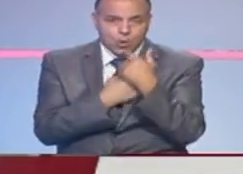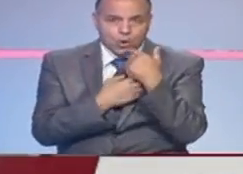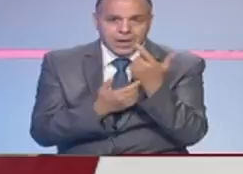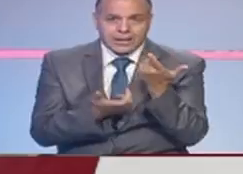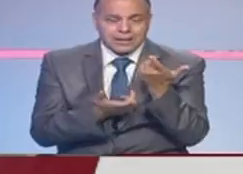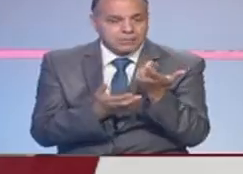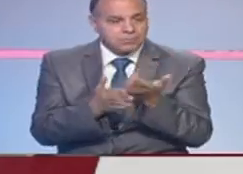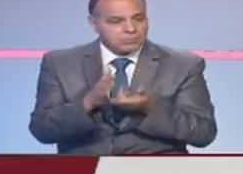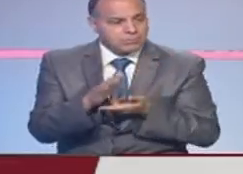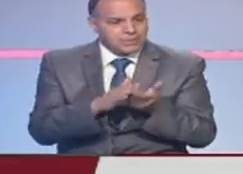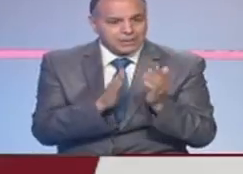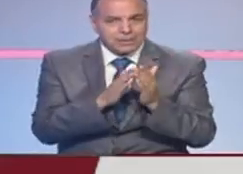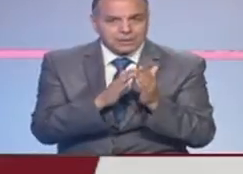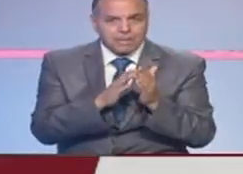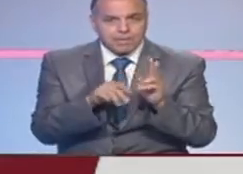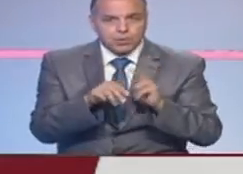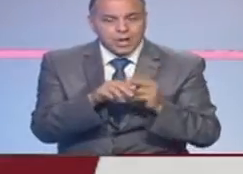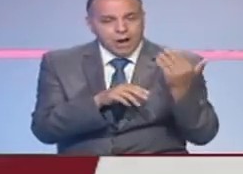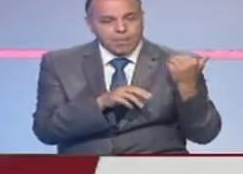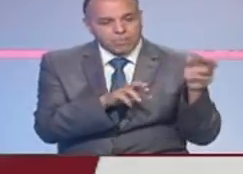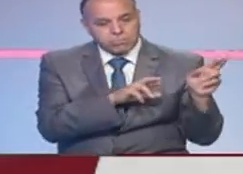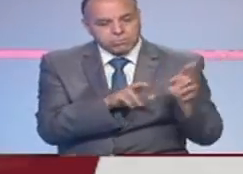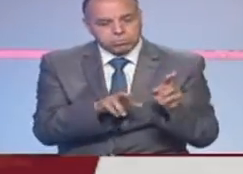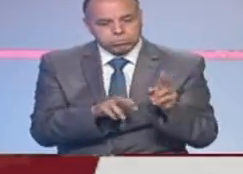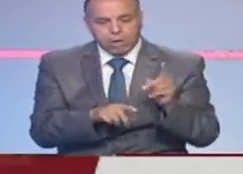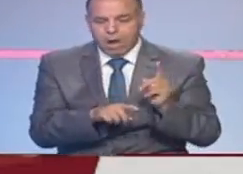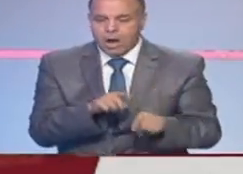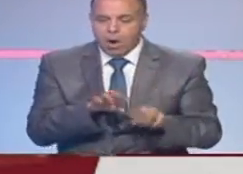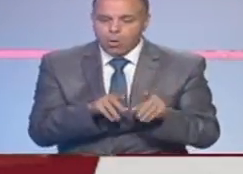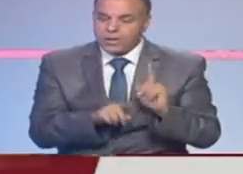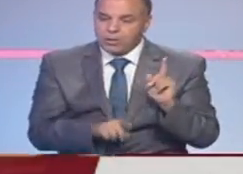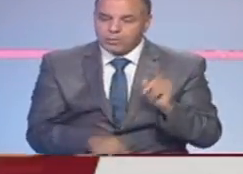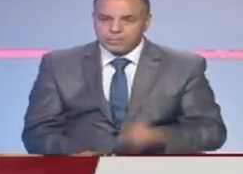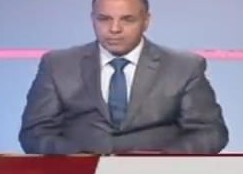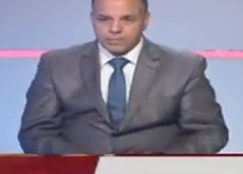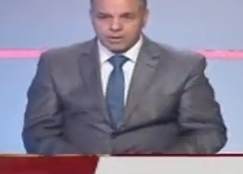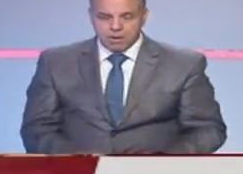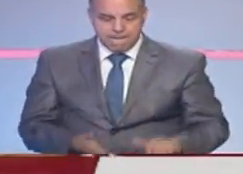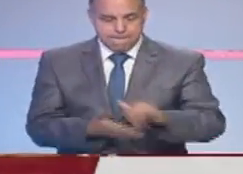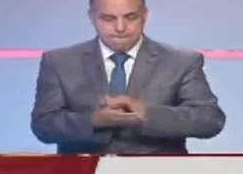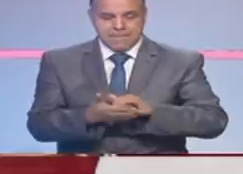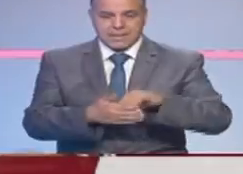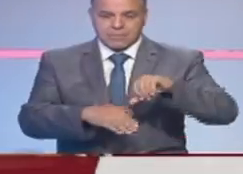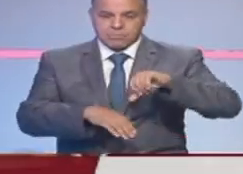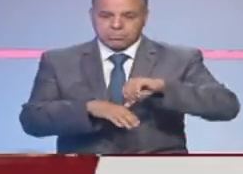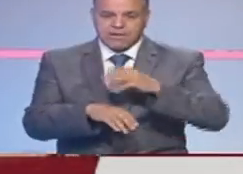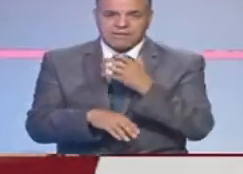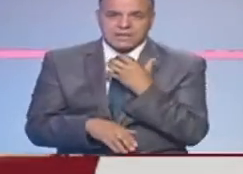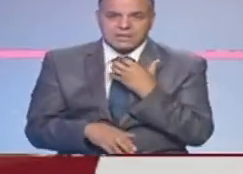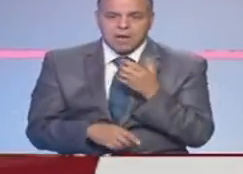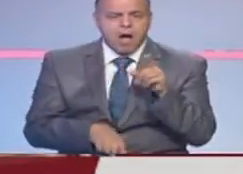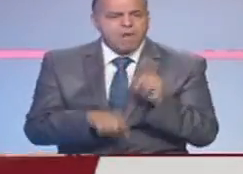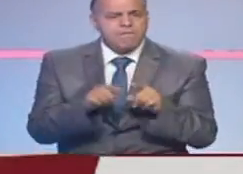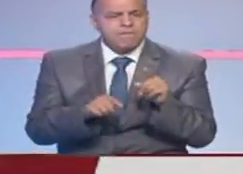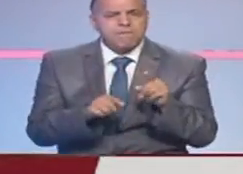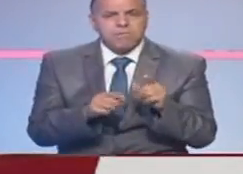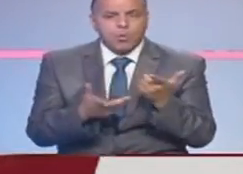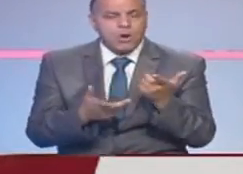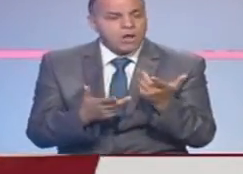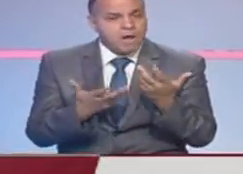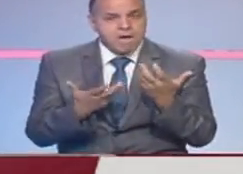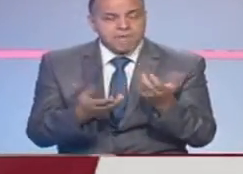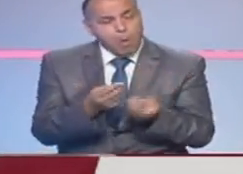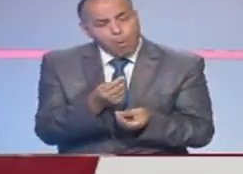بدخول منازل المسؤولين السابقين او تهديد هم مطار وكابول الذي كان يعج بالاف متين